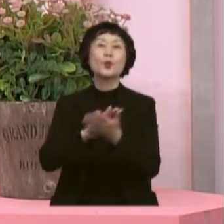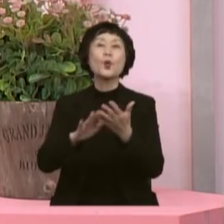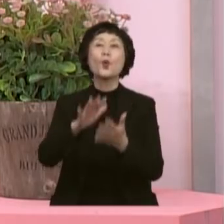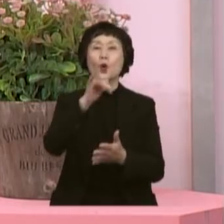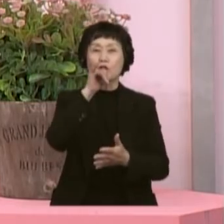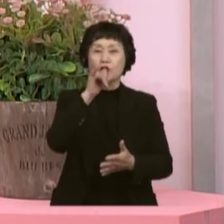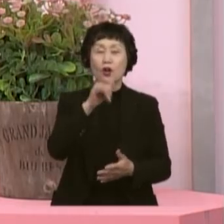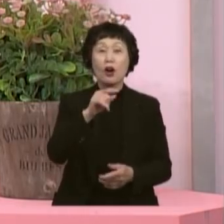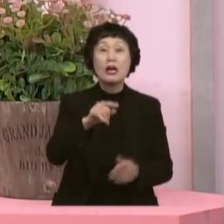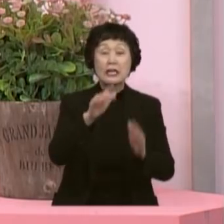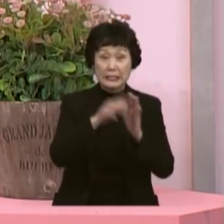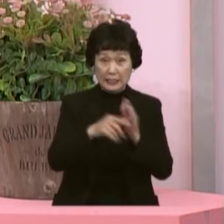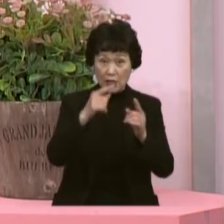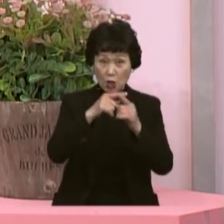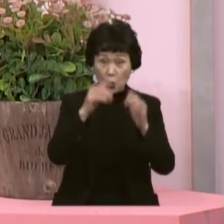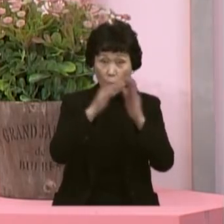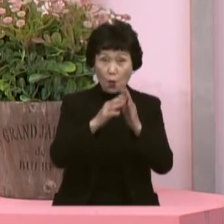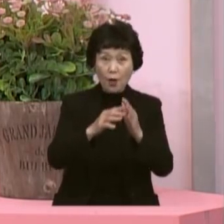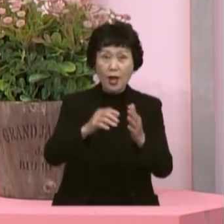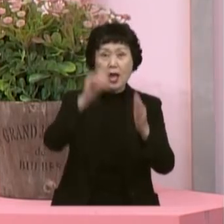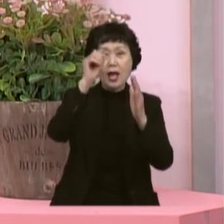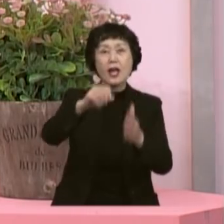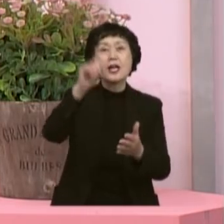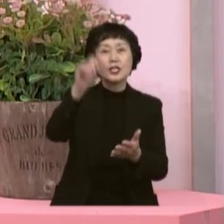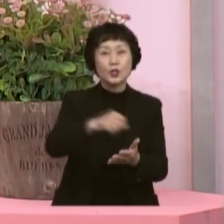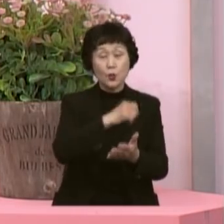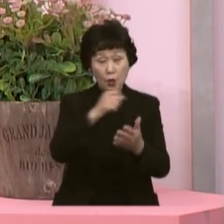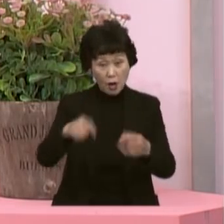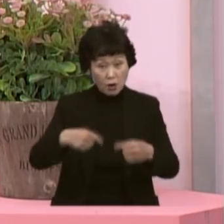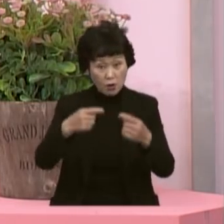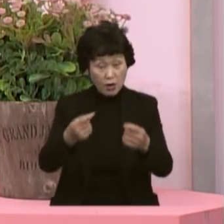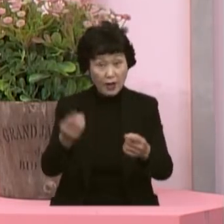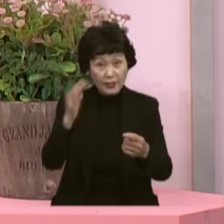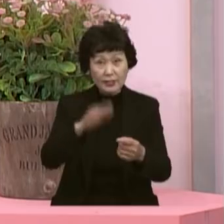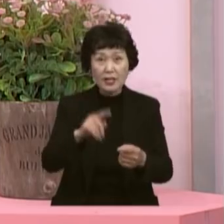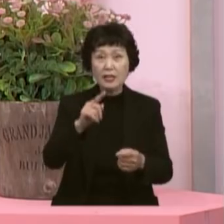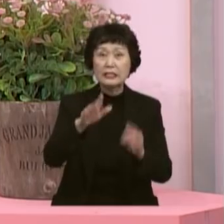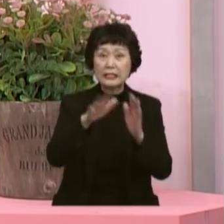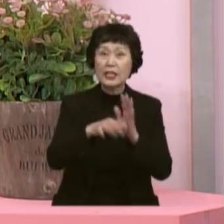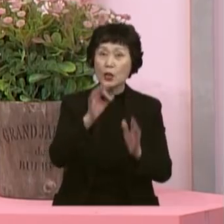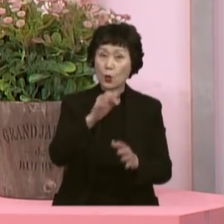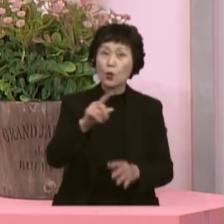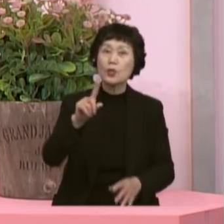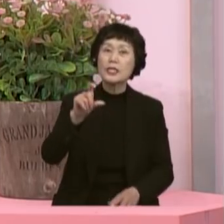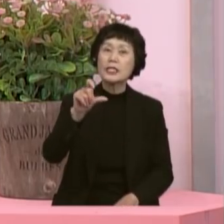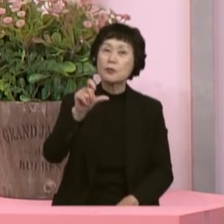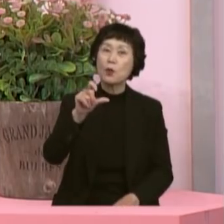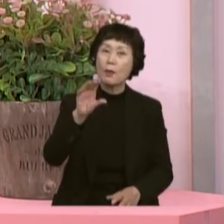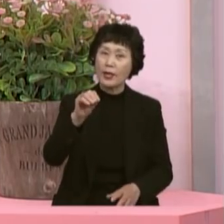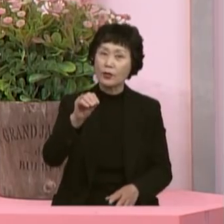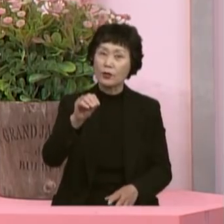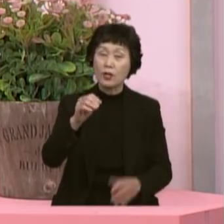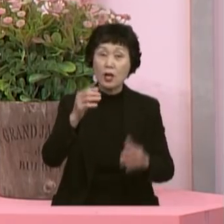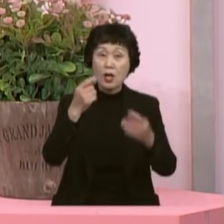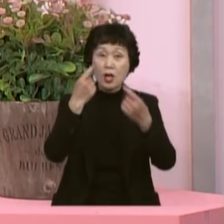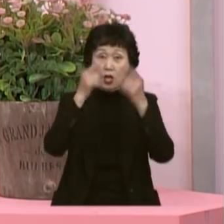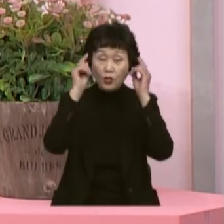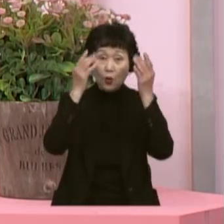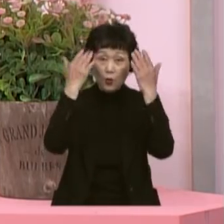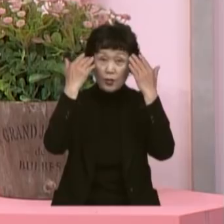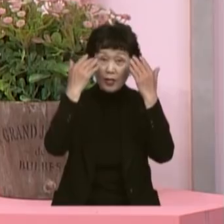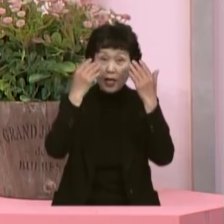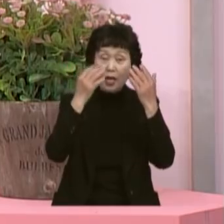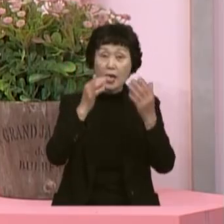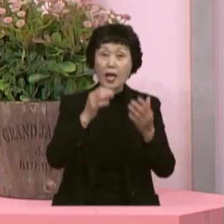갔는데 그 당시 15만 원을 준다는 거예요. 네. 한 달에. 네. 와 우리 서울대 학비가 43만